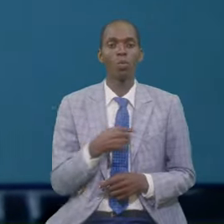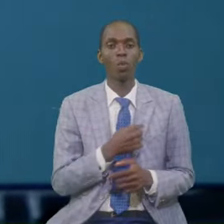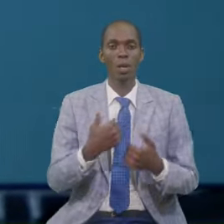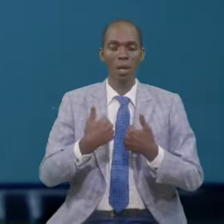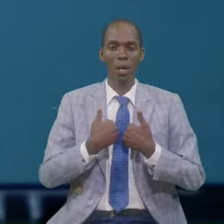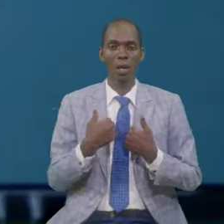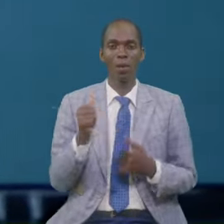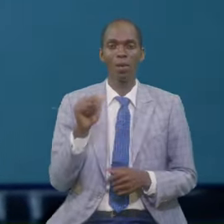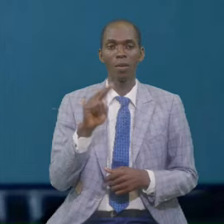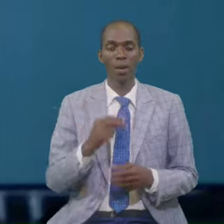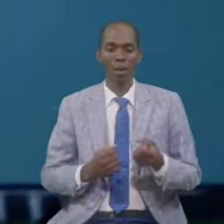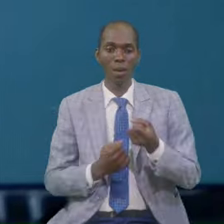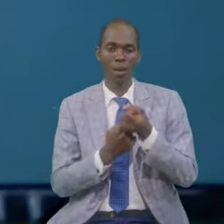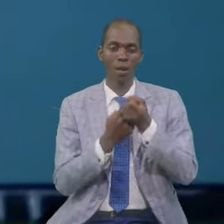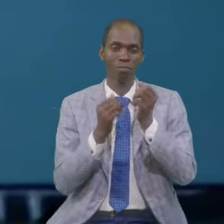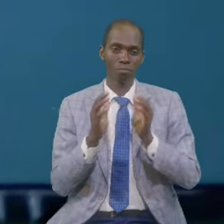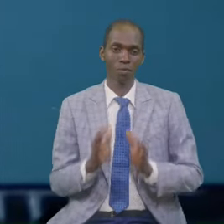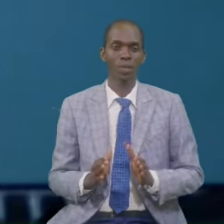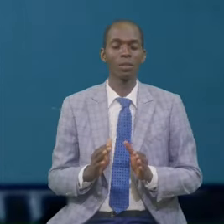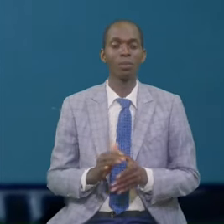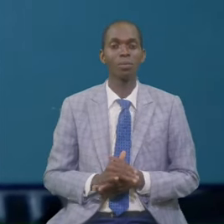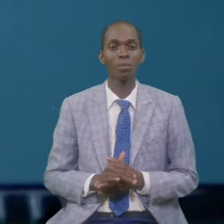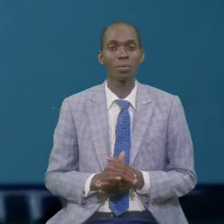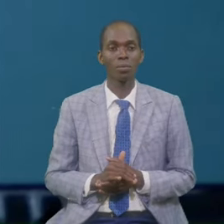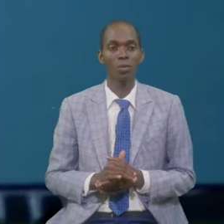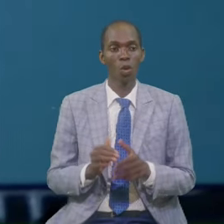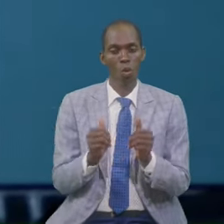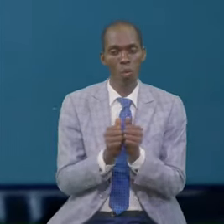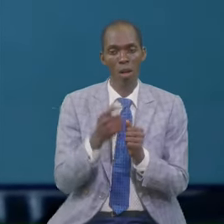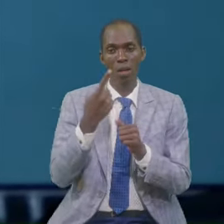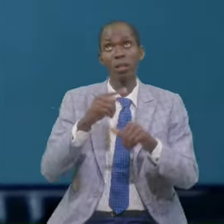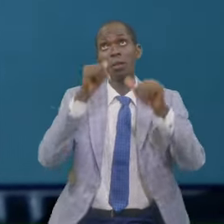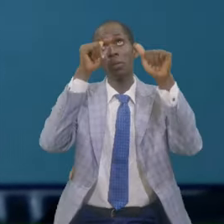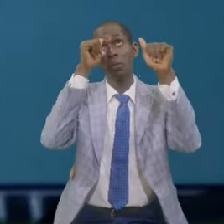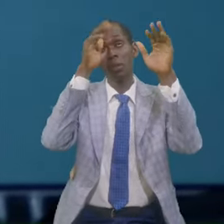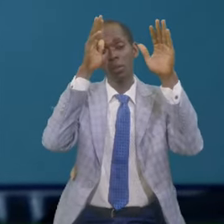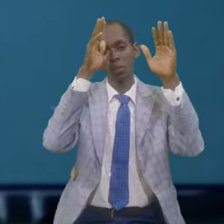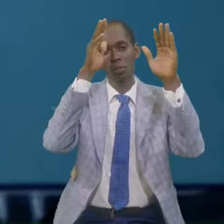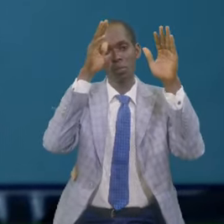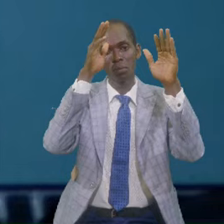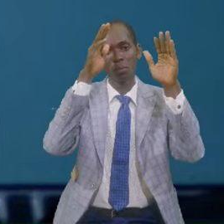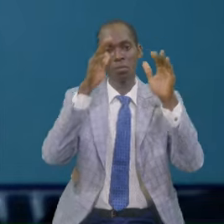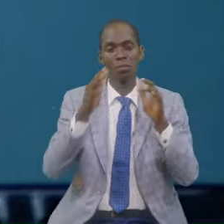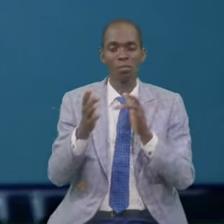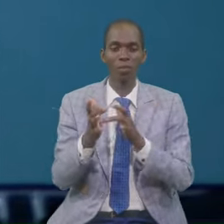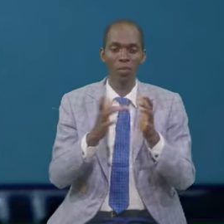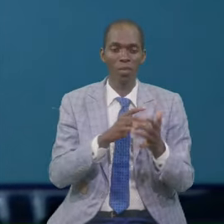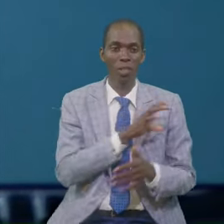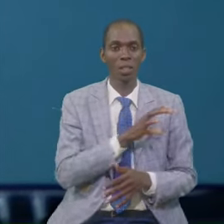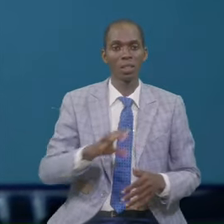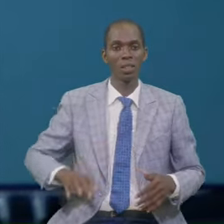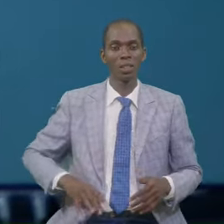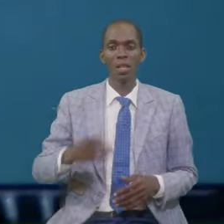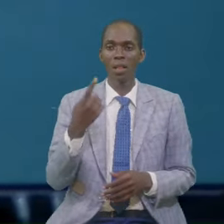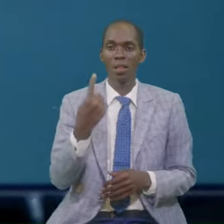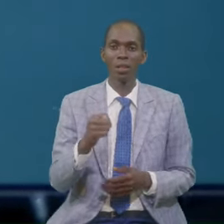advocate. మనకు ఒక న్యాయవాది ఉన్నాడు. Where's the father? తండ్రితో కూడా ఉన్నాడు. Jesus Christ the